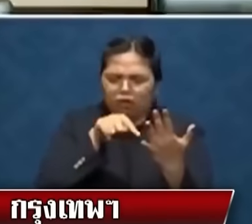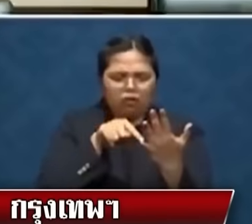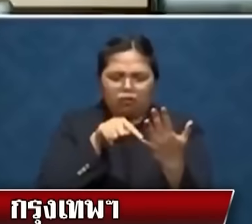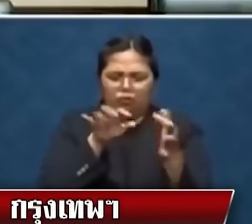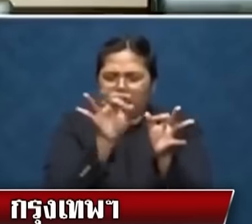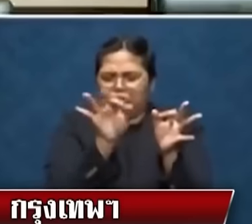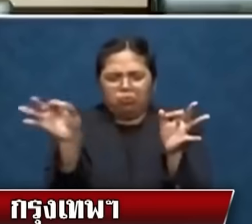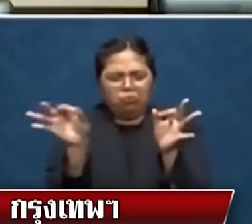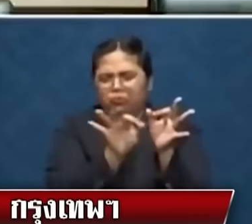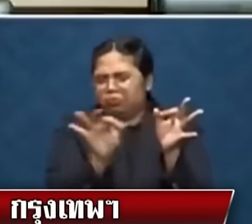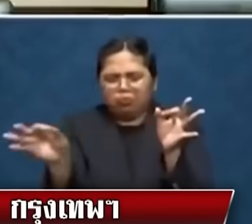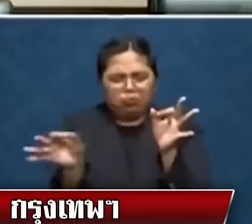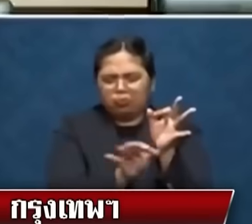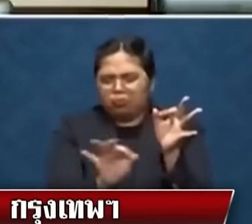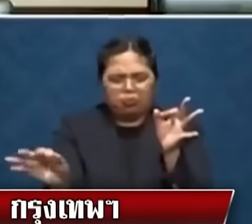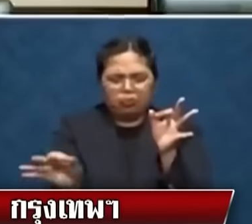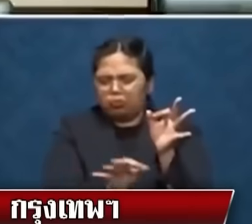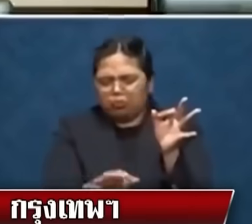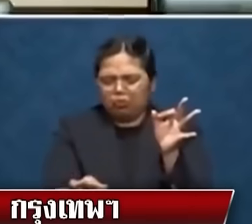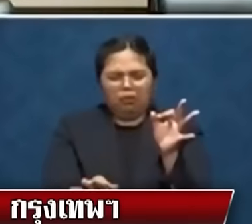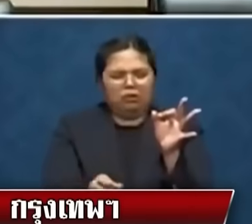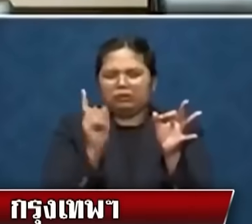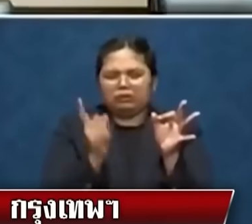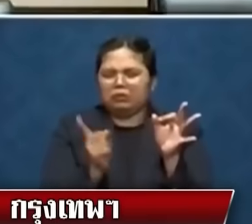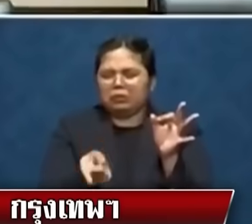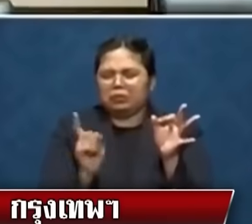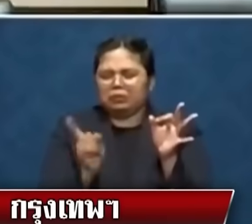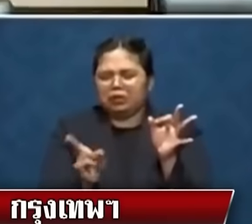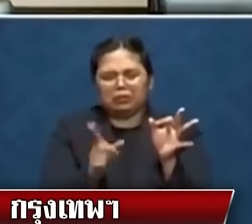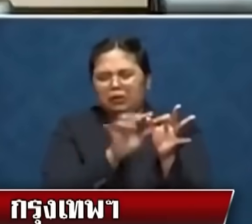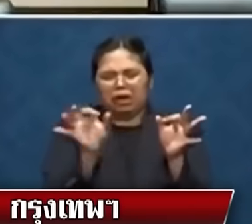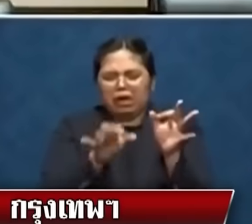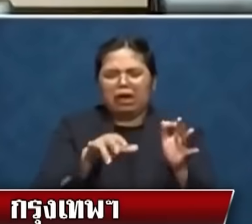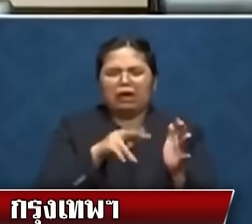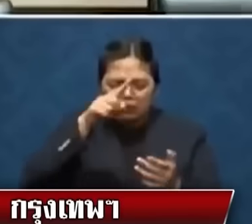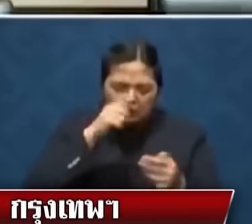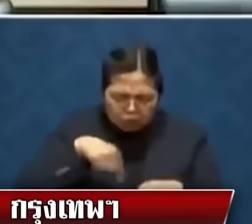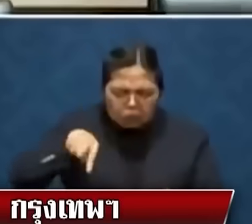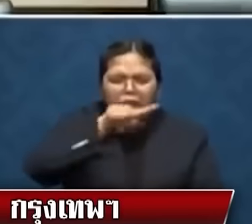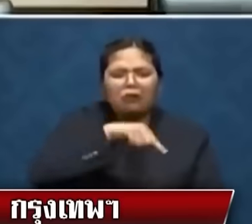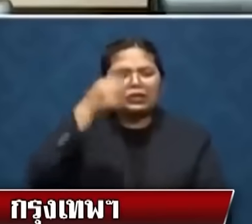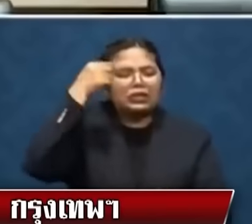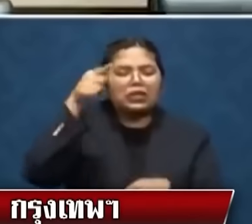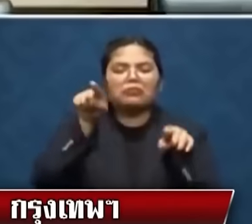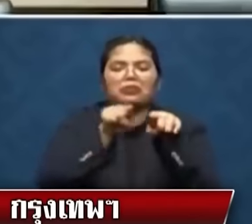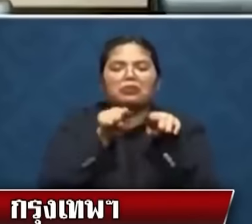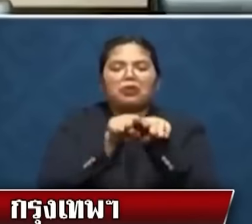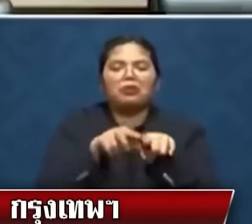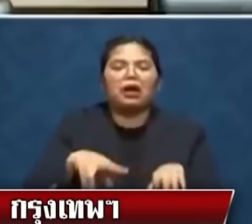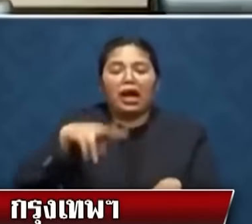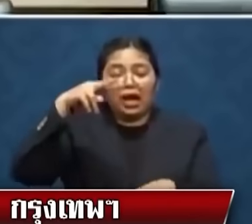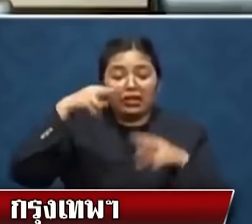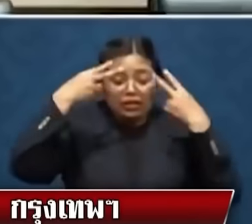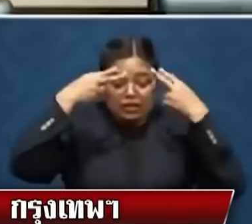ยวาทกรรมวกไปวนมากลายเป็นนโยบายน้ำท่วมทุ่งผักบุ้งหลงเหลงนโยบายที่ท่านนายกแถลงเมื่อสัก